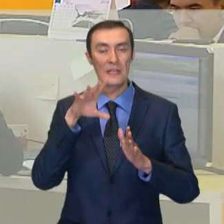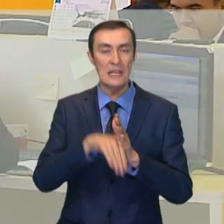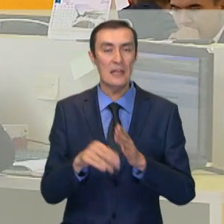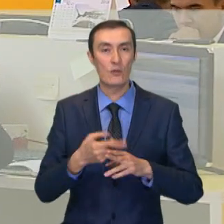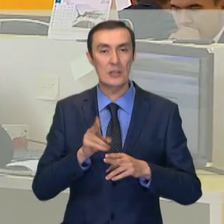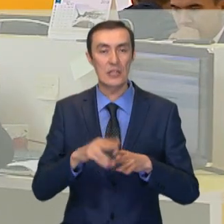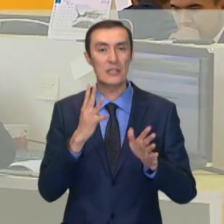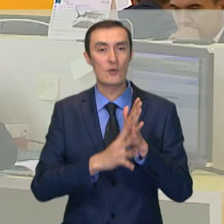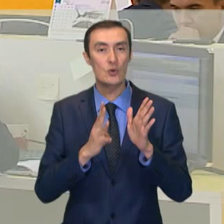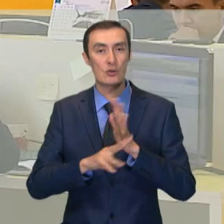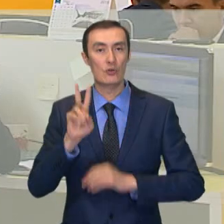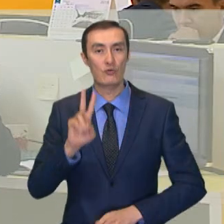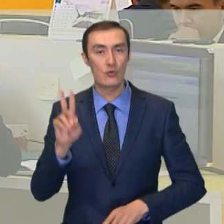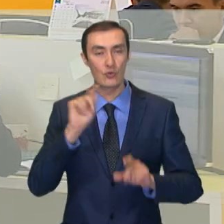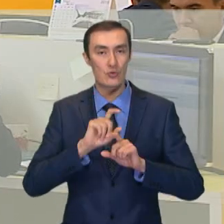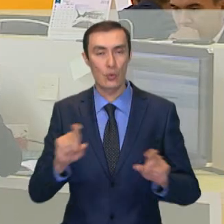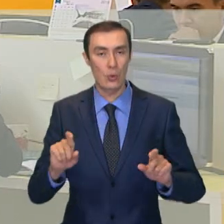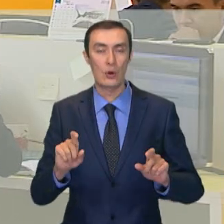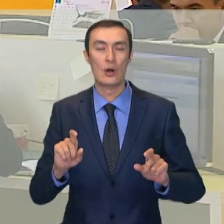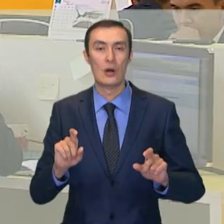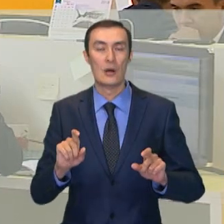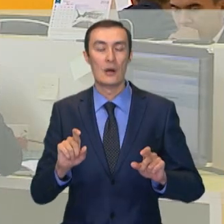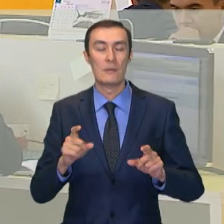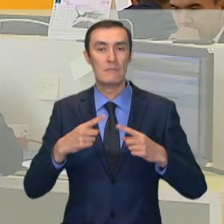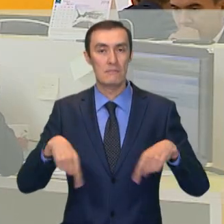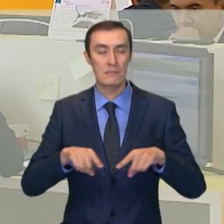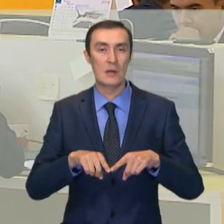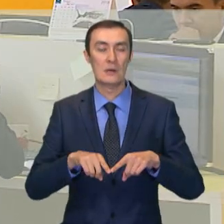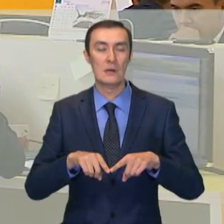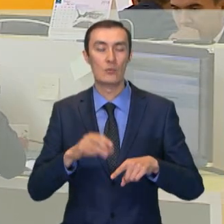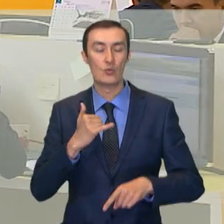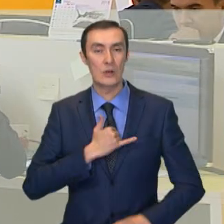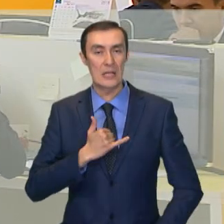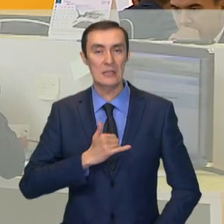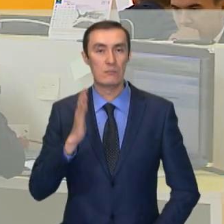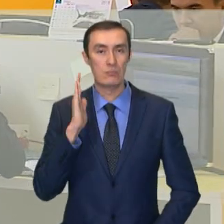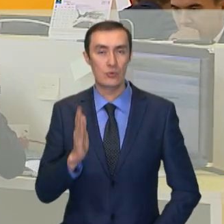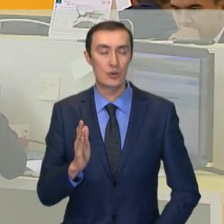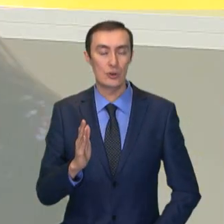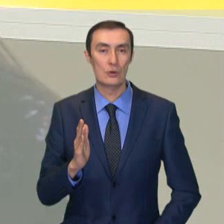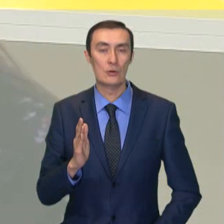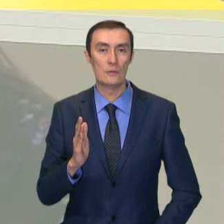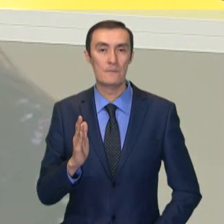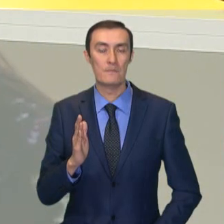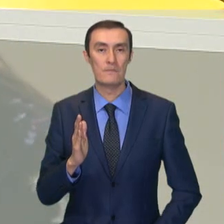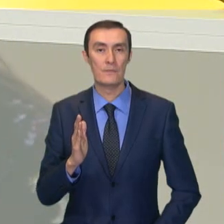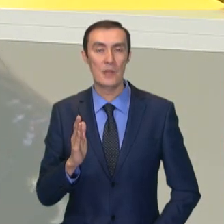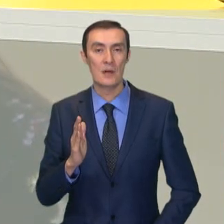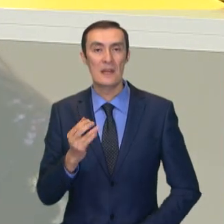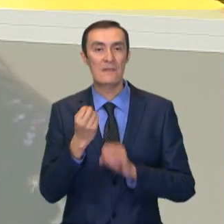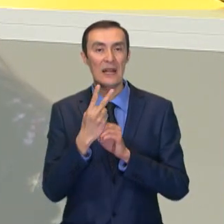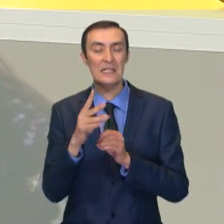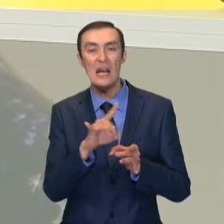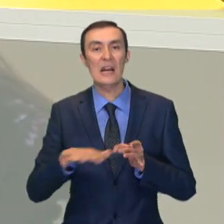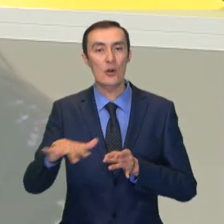этих 92 СНП у нас будет обеспечен, все 12